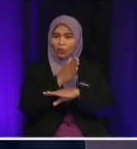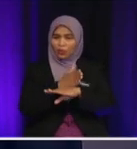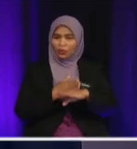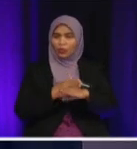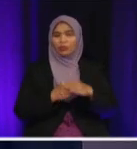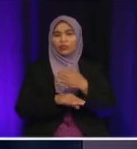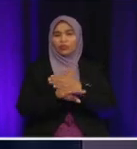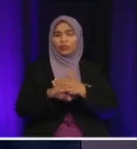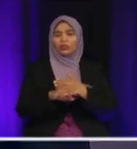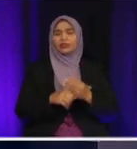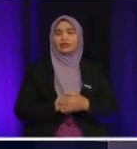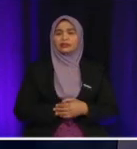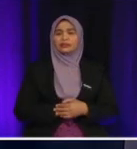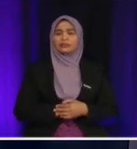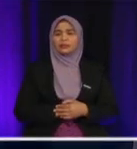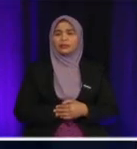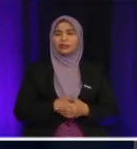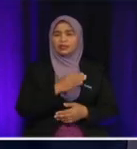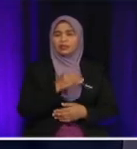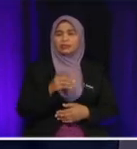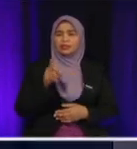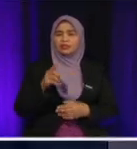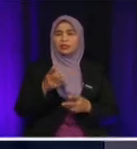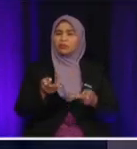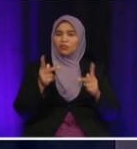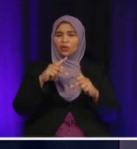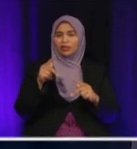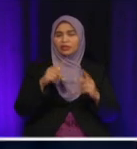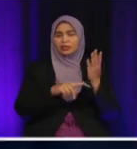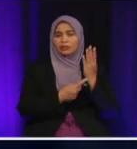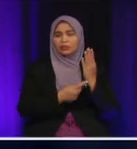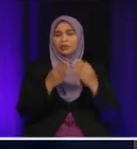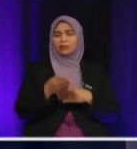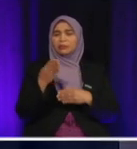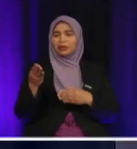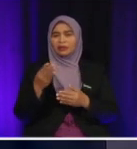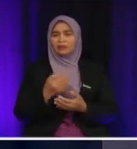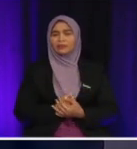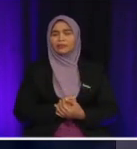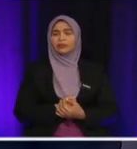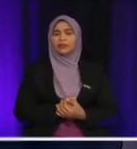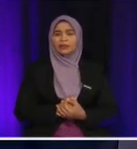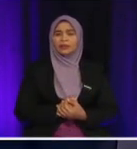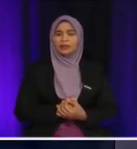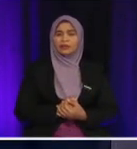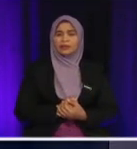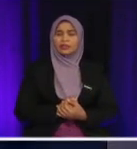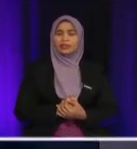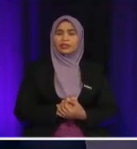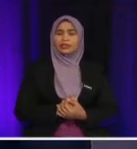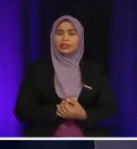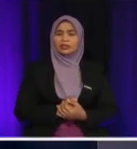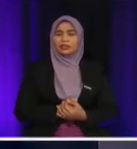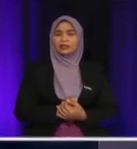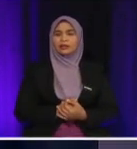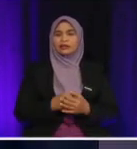dipulangkan balik barang yang dicuri. Ada orang kata, Allah Ustaz, teruknya Ustaz sampai potong tangan. Sebab kena curi tu hak orang lain. Kalau curi hak